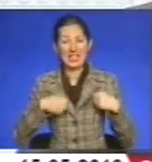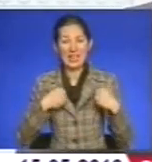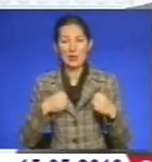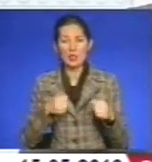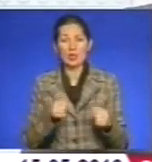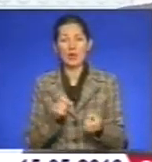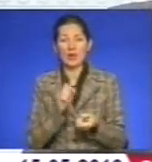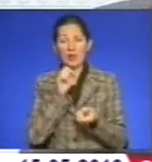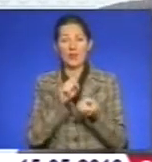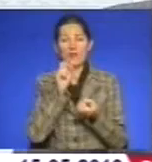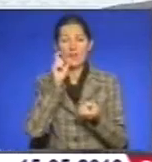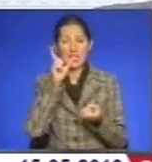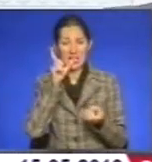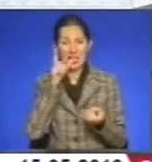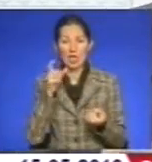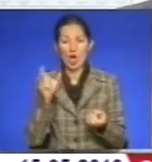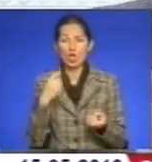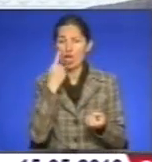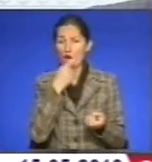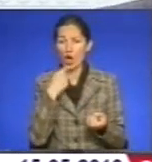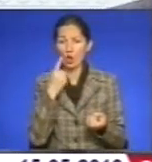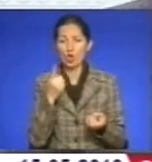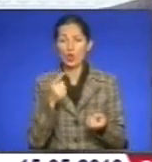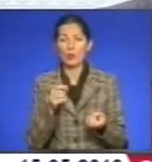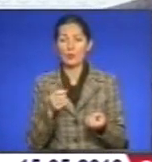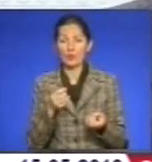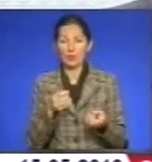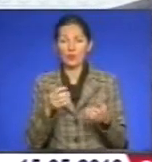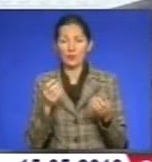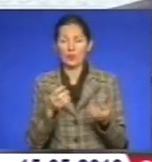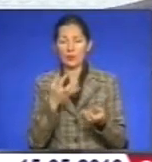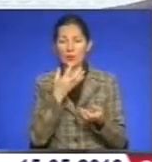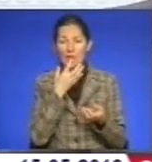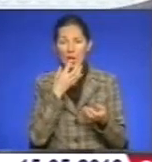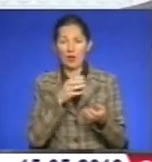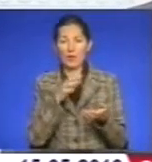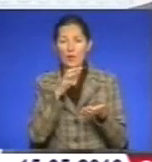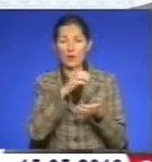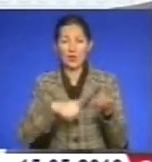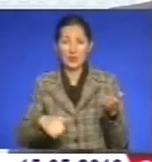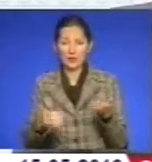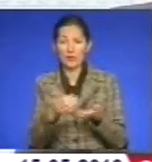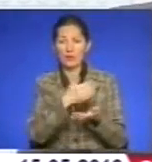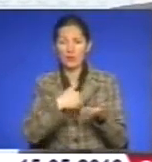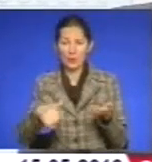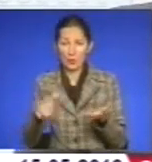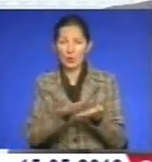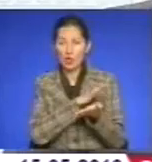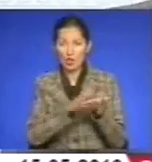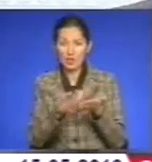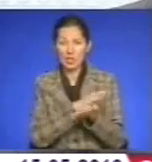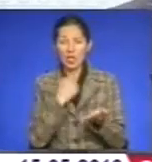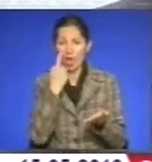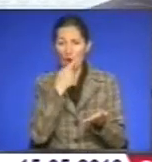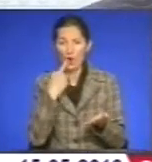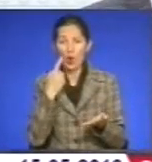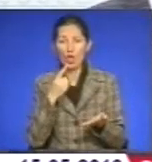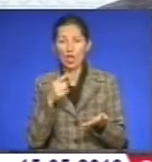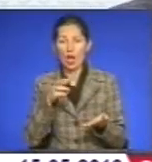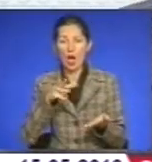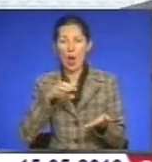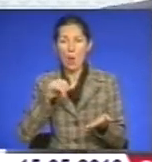відкрити людині рот, щоб видалити з ротової порожнини водорослі, мул і воду. Тоді